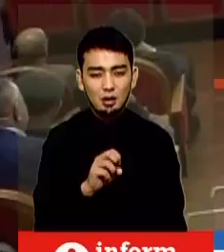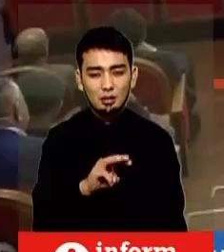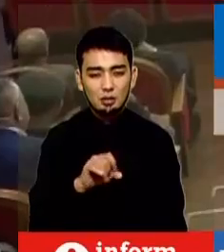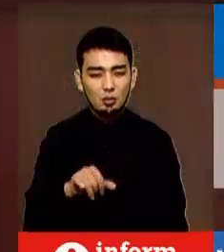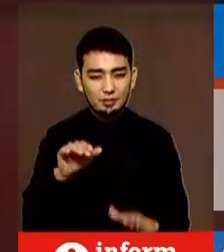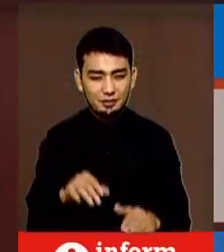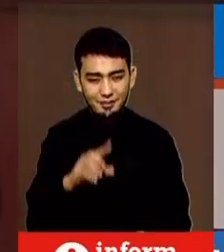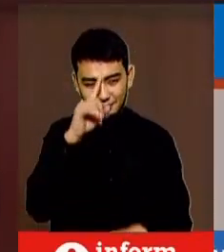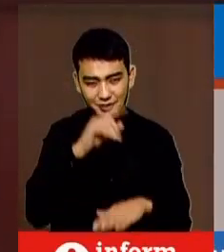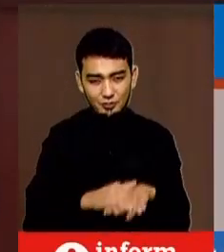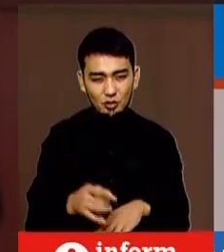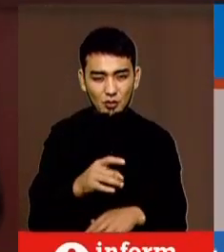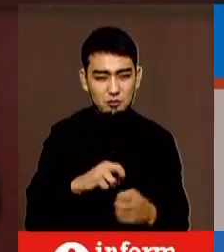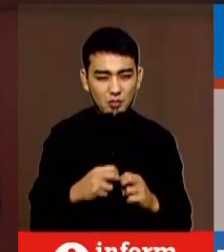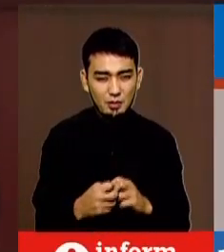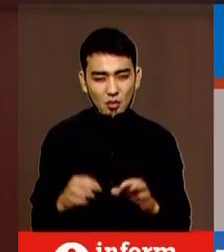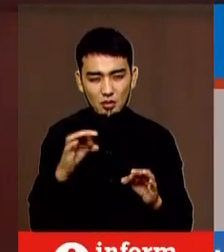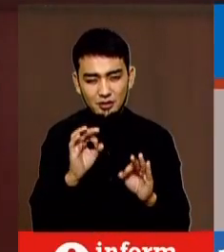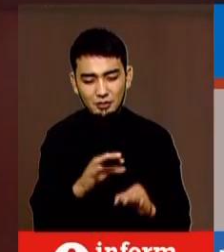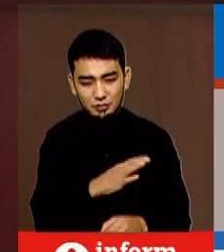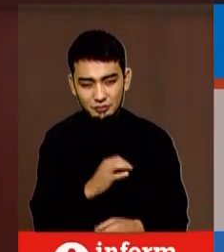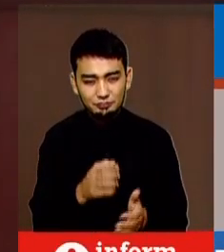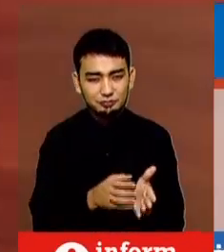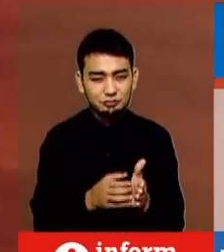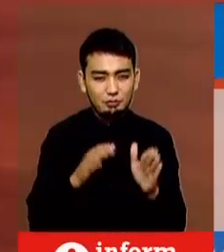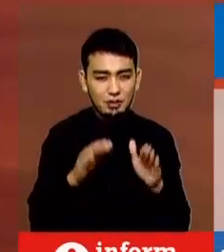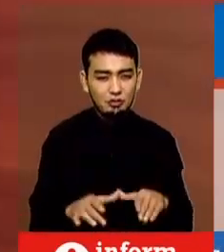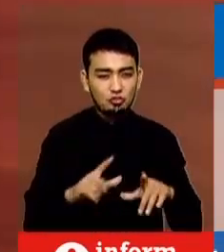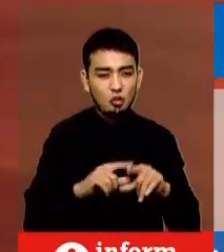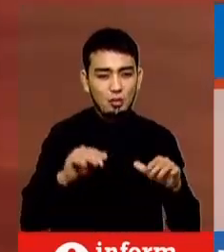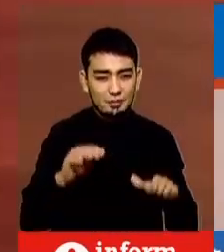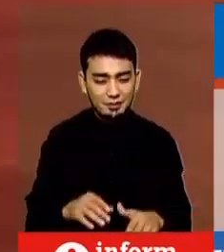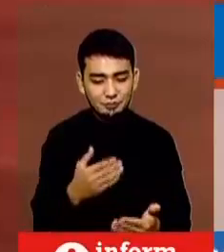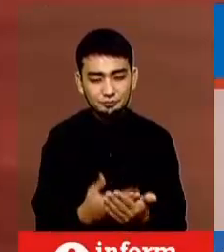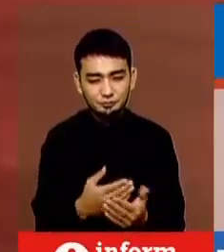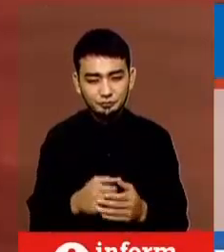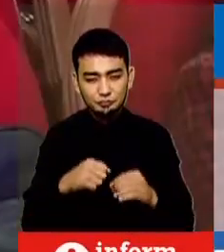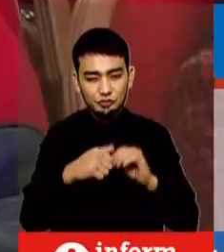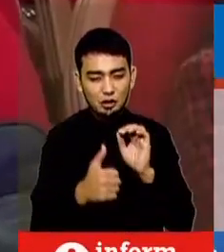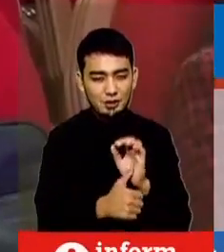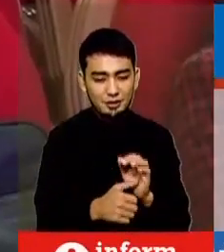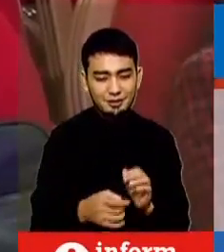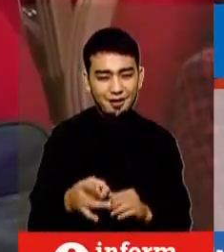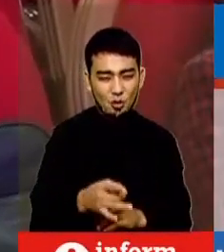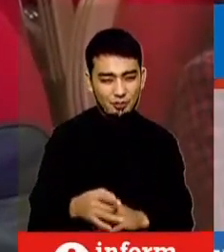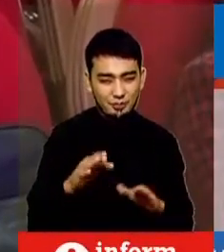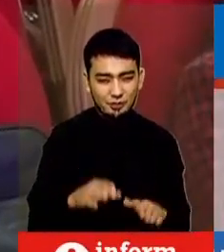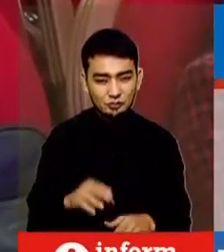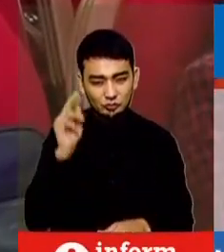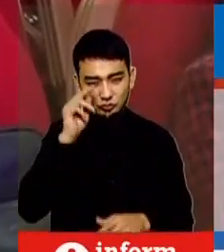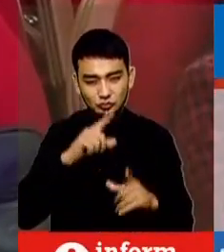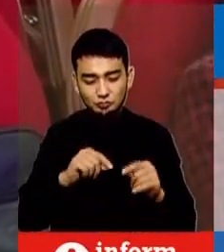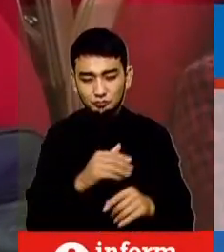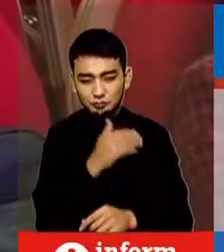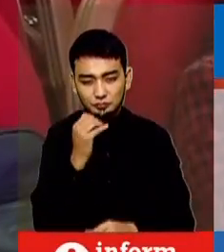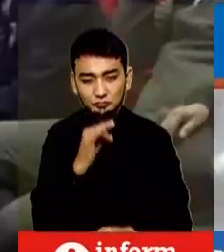акиму региона о наболевших проблемах, одна из которых – нехватка мест в школах. К примеру, в 16-м микрорайоне нет учебного заведения.